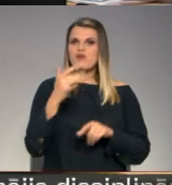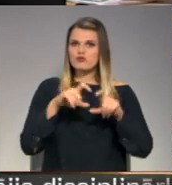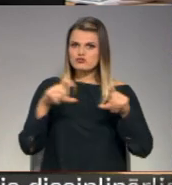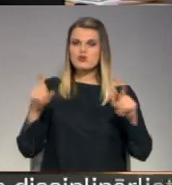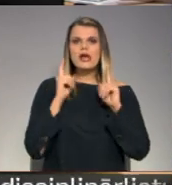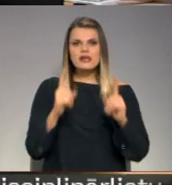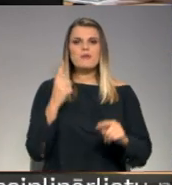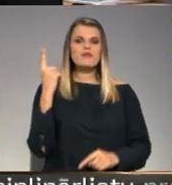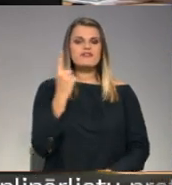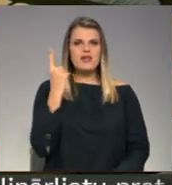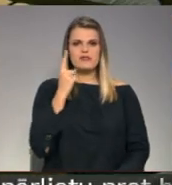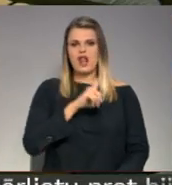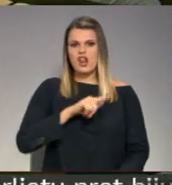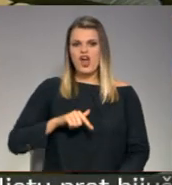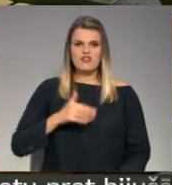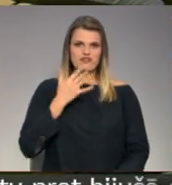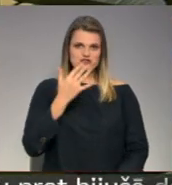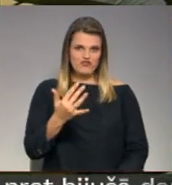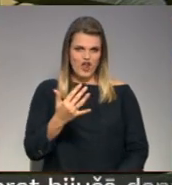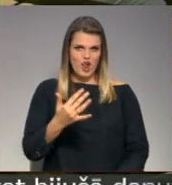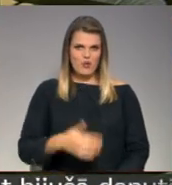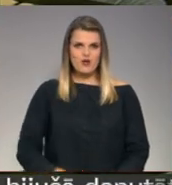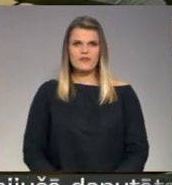jābūt tikai un vienīgi latviešu.